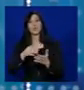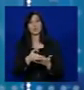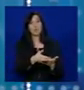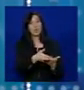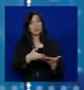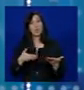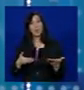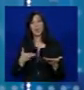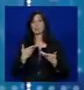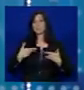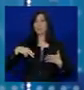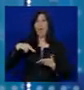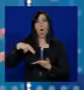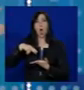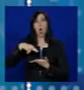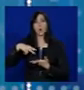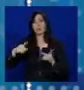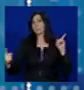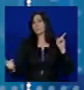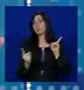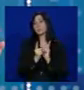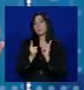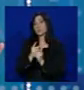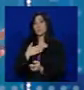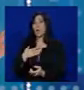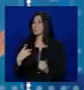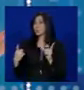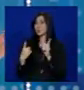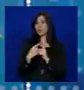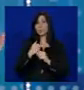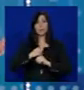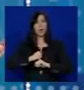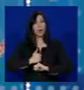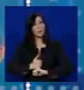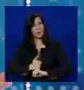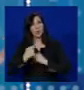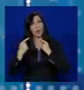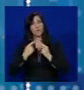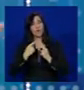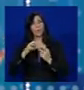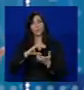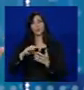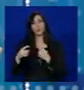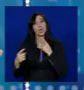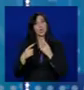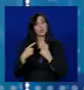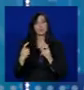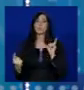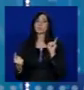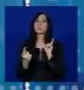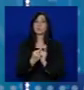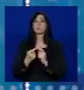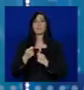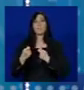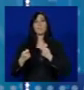декларации. Ние ходим и се срещаме. Аз се срещам с кметове, говоря политически разговори. Срещаме се с